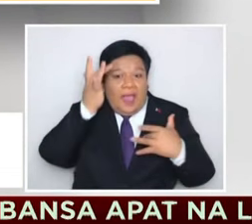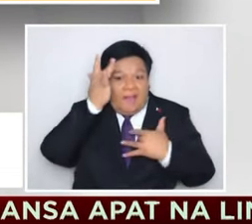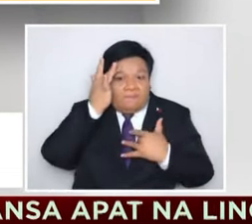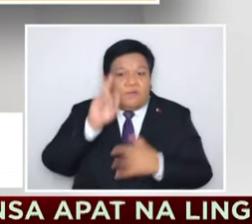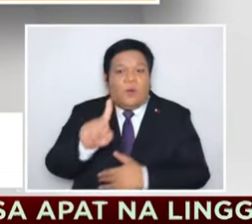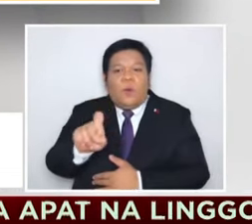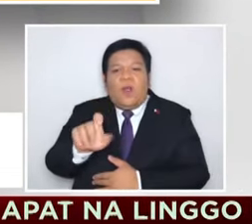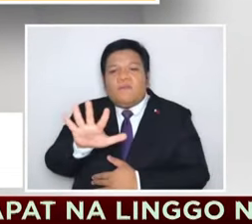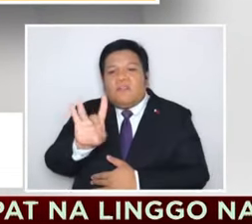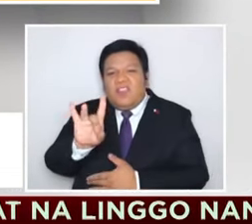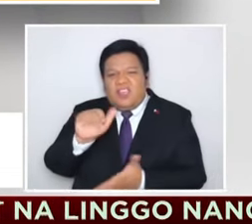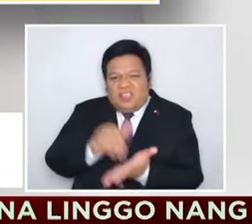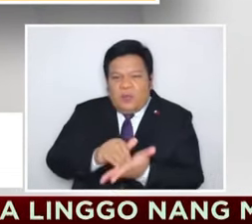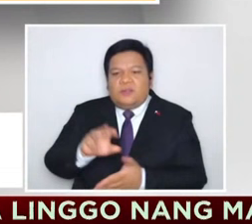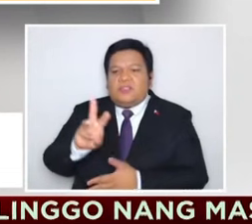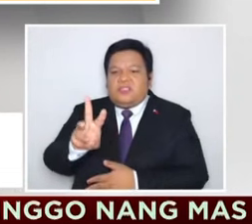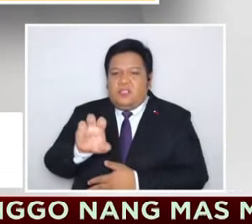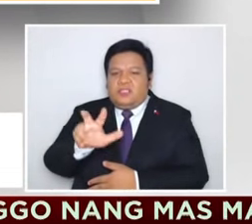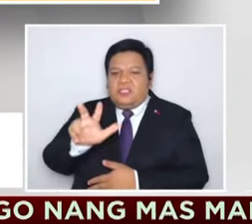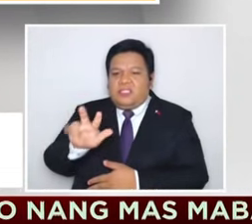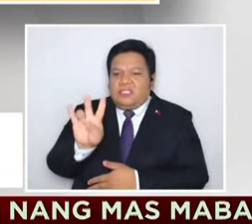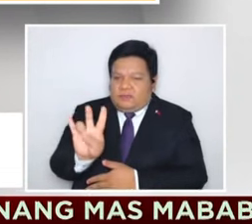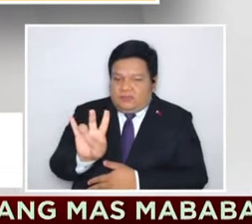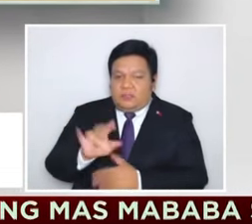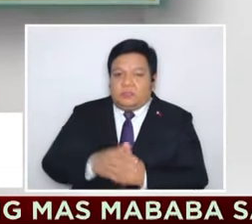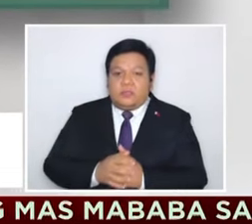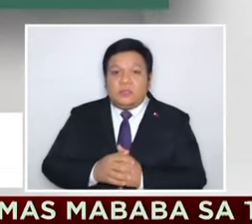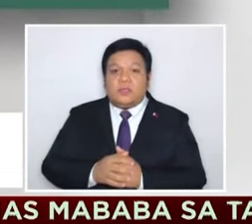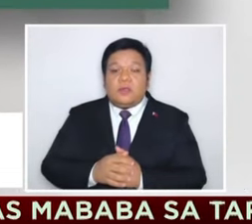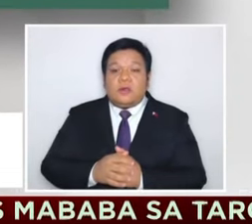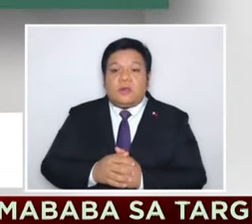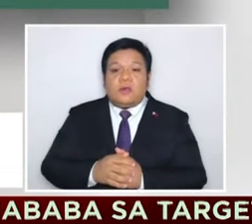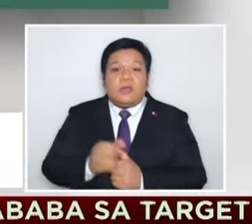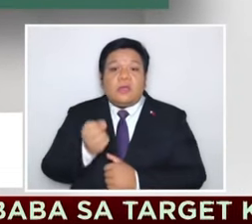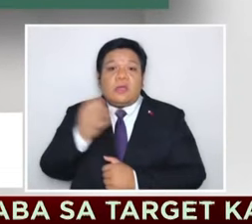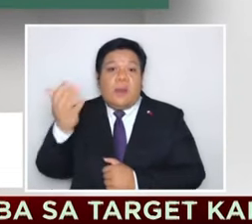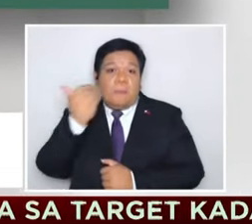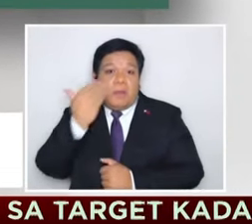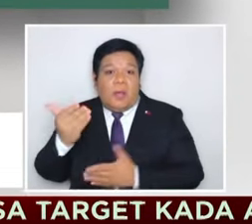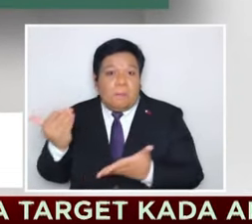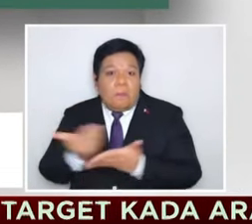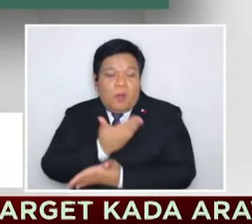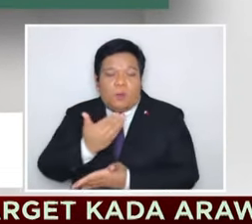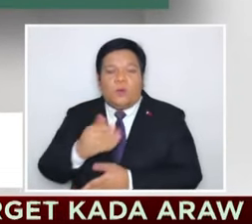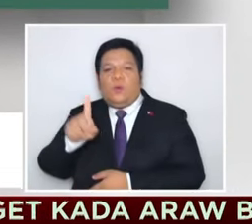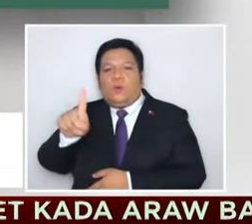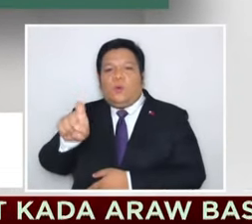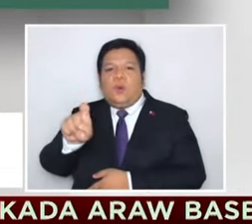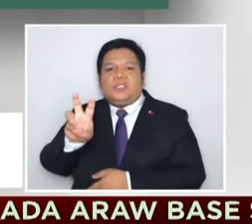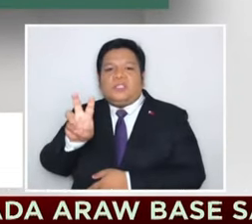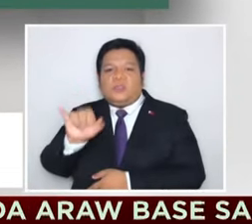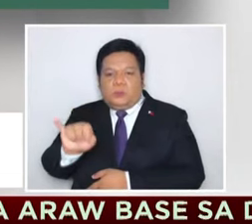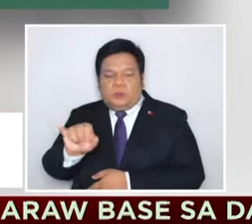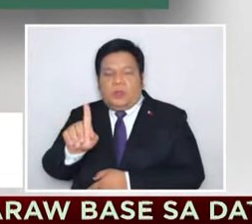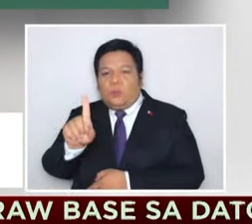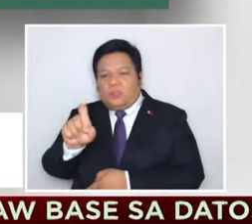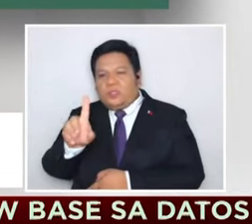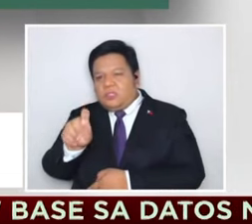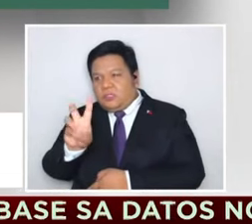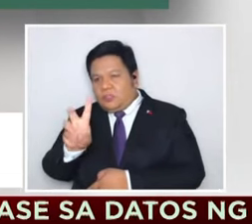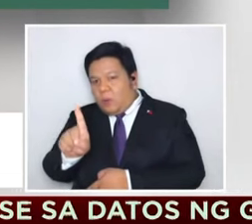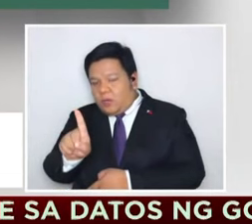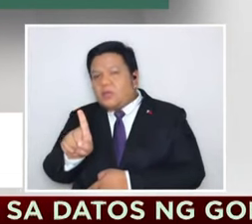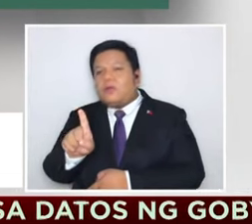158,637 dito ang active cases. Naiulat ang pagkamatay ng 161 para sa kabuang bilang nito na